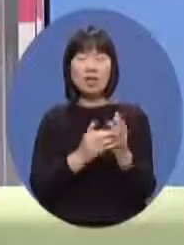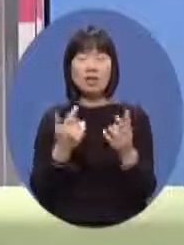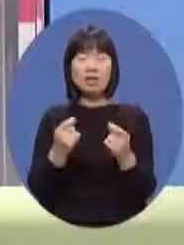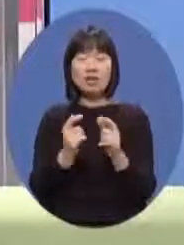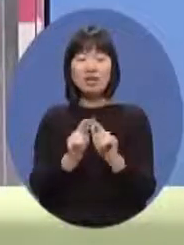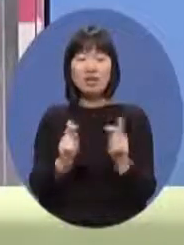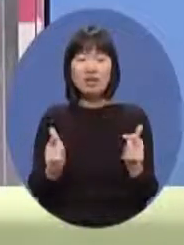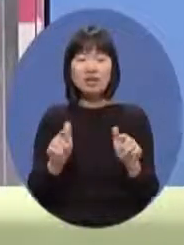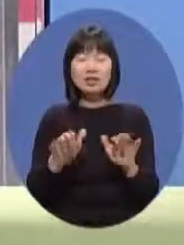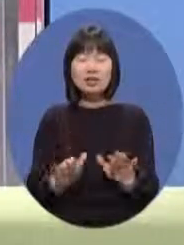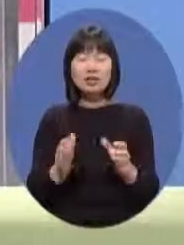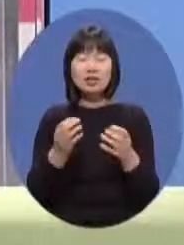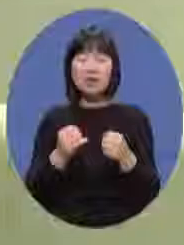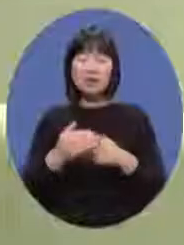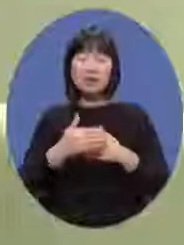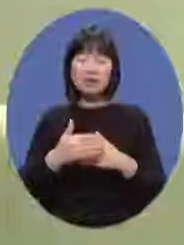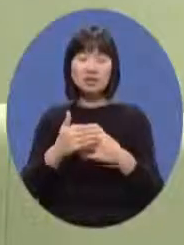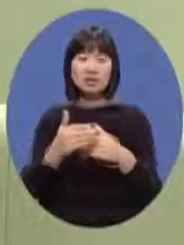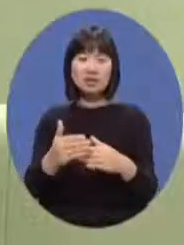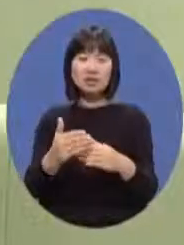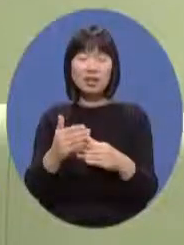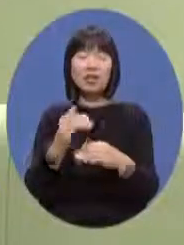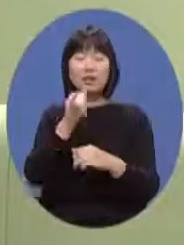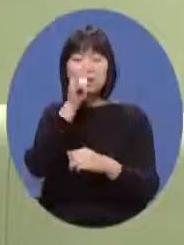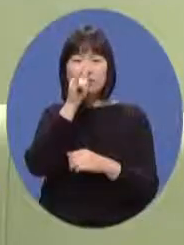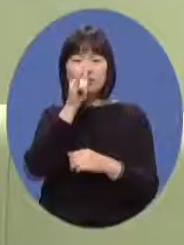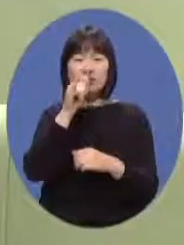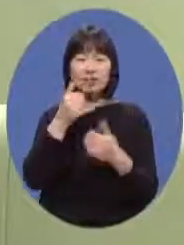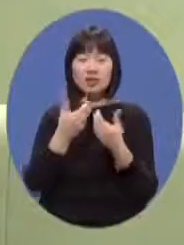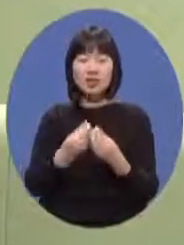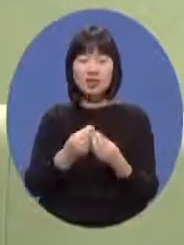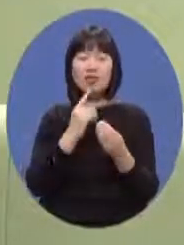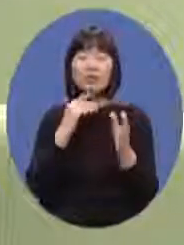그래서 이런 것들이 상당히 좀 많이 진행이 됐던 그런 사례였습니다. 네.